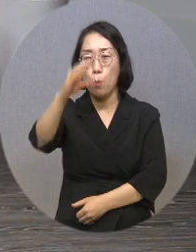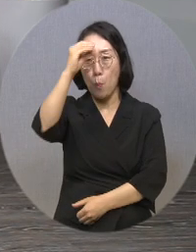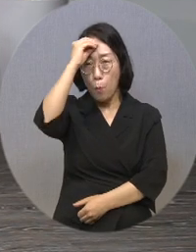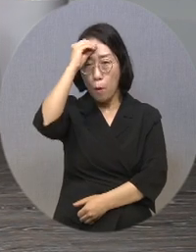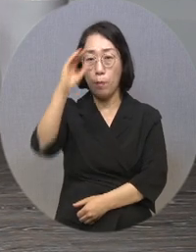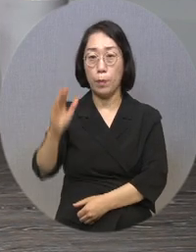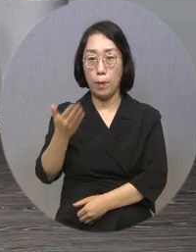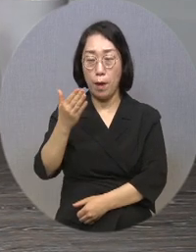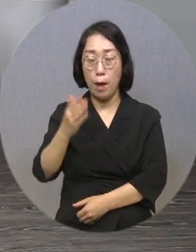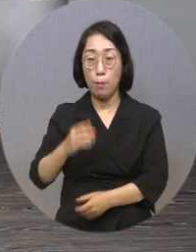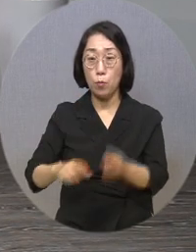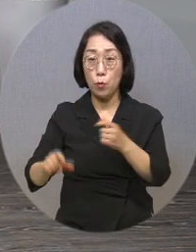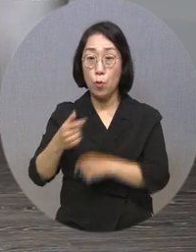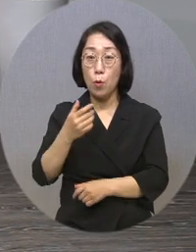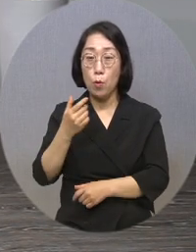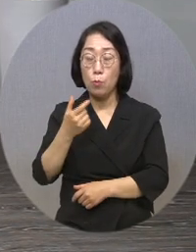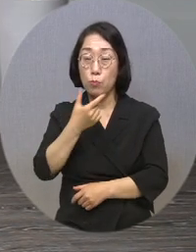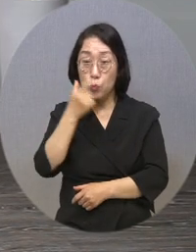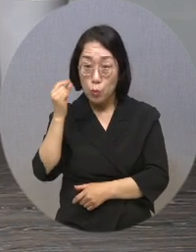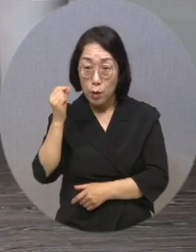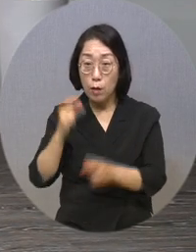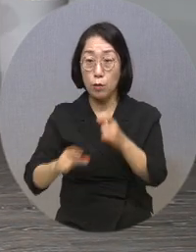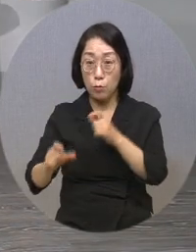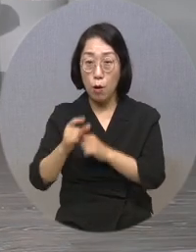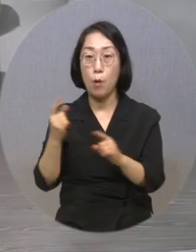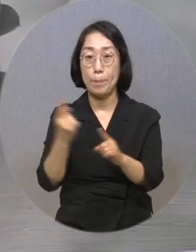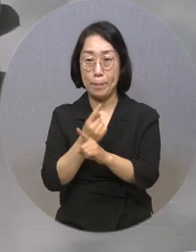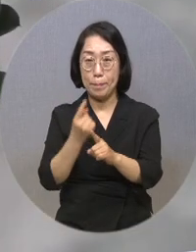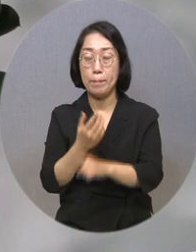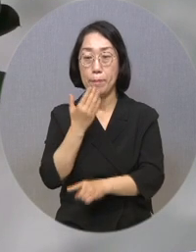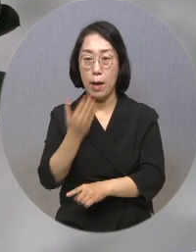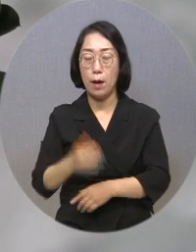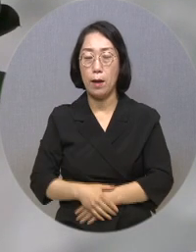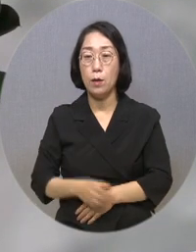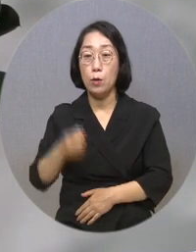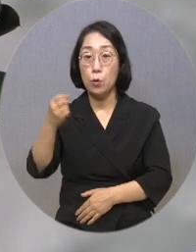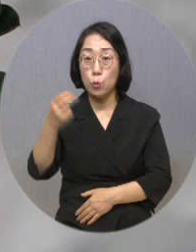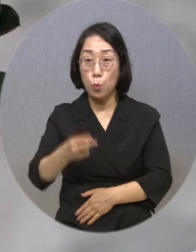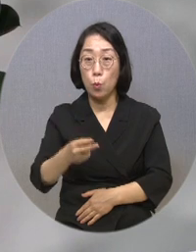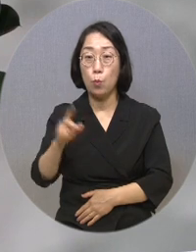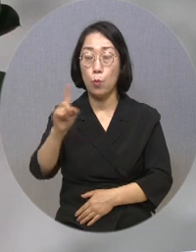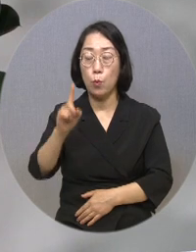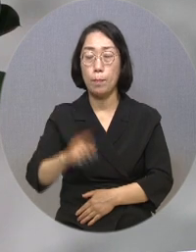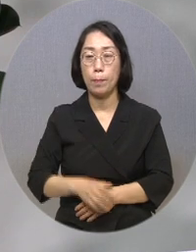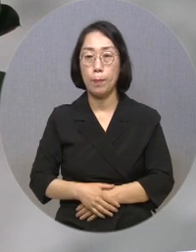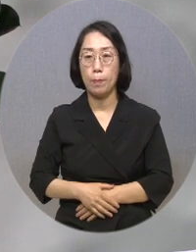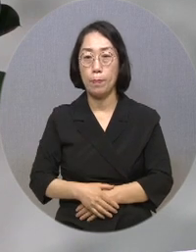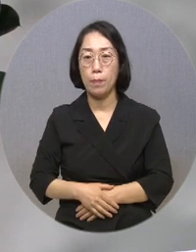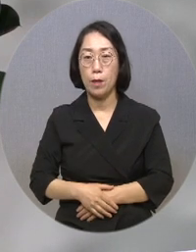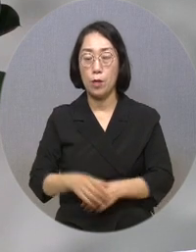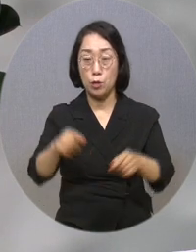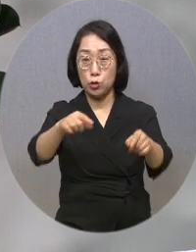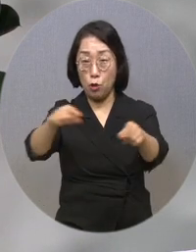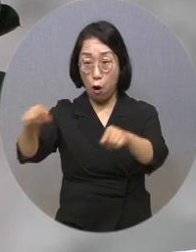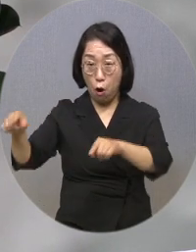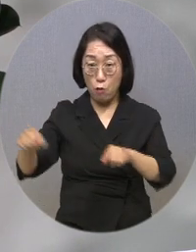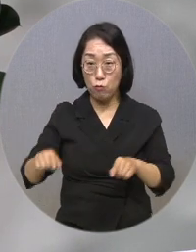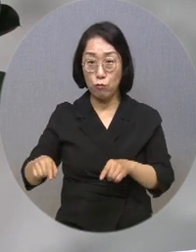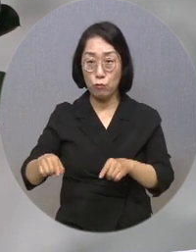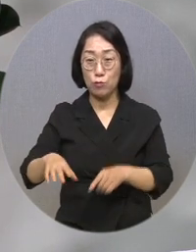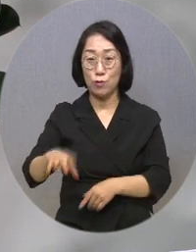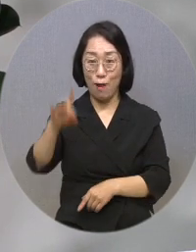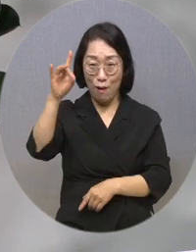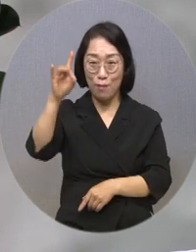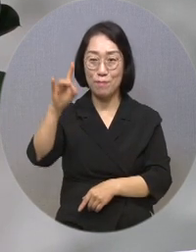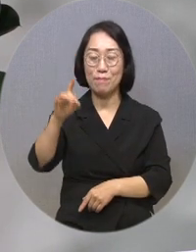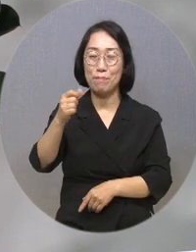미진한 부분은 여러 가지 보완을 하면 된다고 보겠습니다. 그리고 또 하나 더 자랑드리면 또 전국 제가 하는 게 전국 최초가